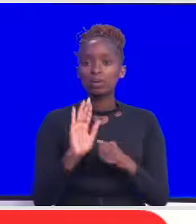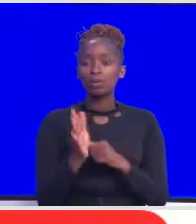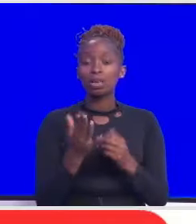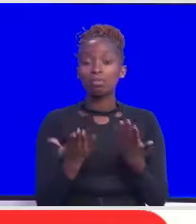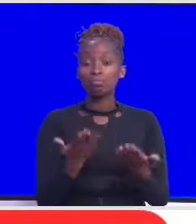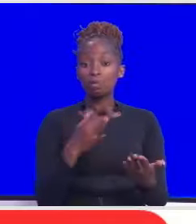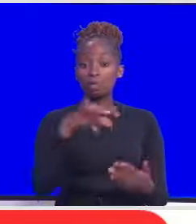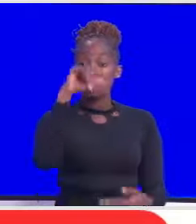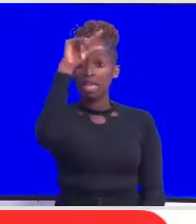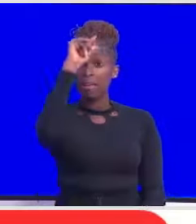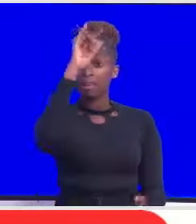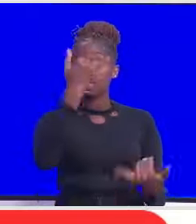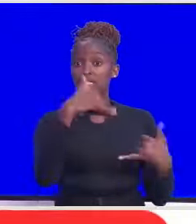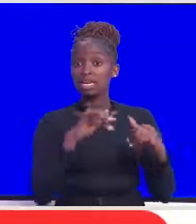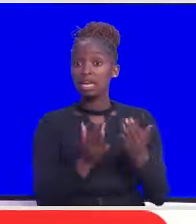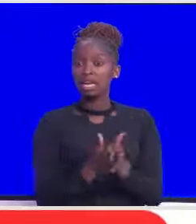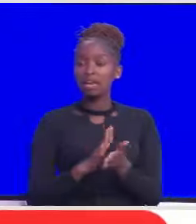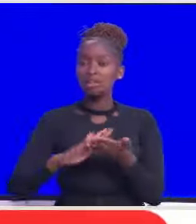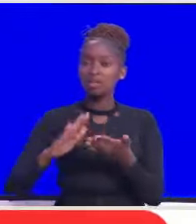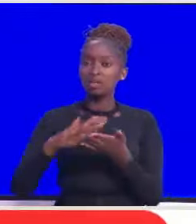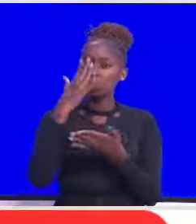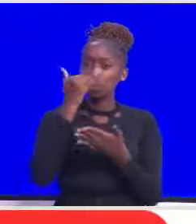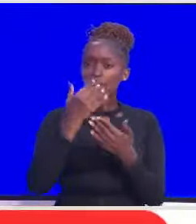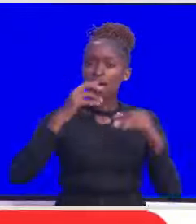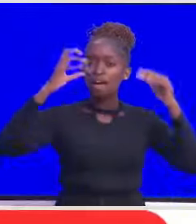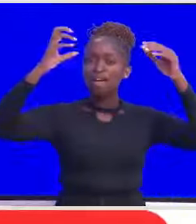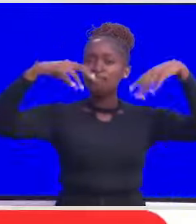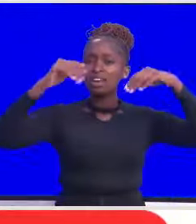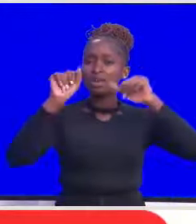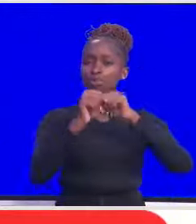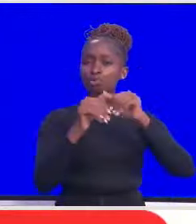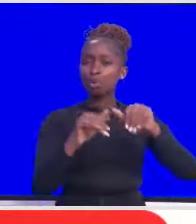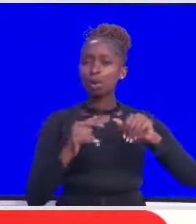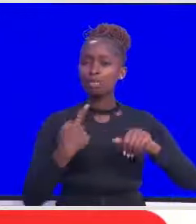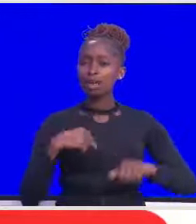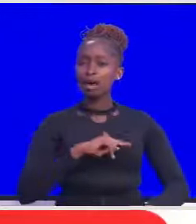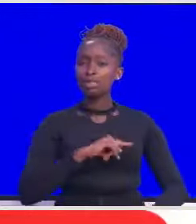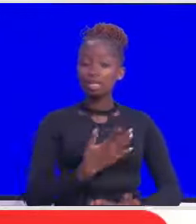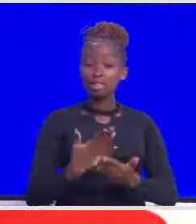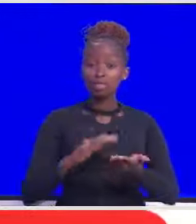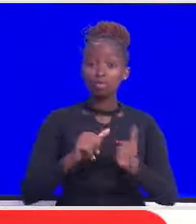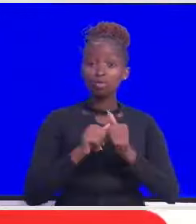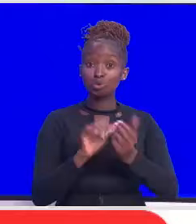ijiharakisha sana, maana mfua haitugojei, mambo inaenda mrama,